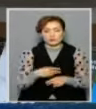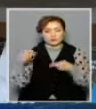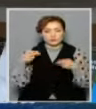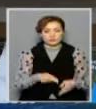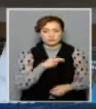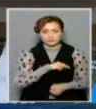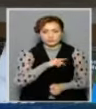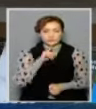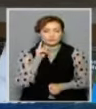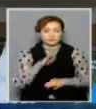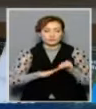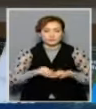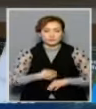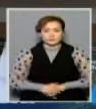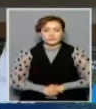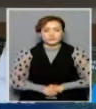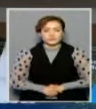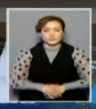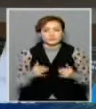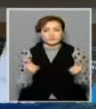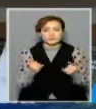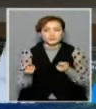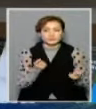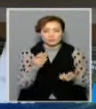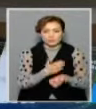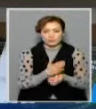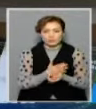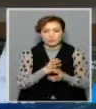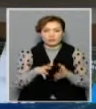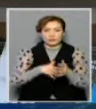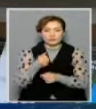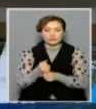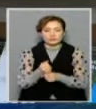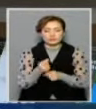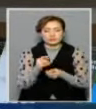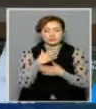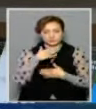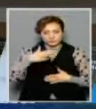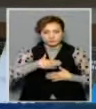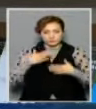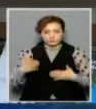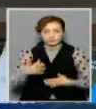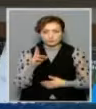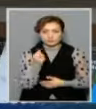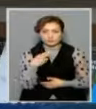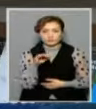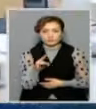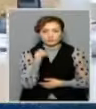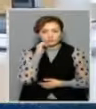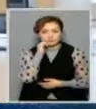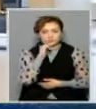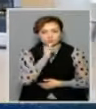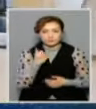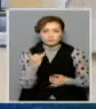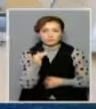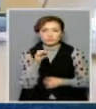сюда на работу молодым специалистом. Сейчас уже я руковожу данной кафедрой. И в том большая заслуга Кадыра Жусупа.